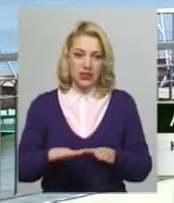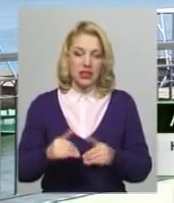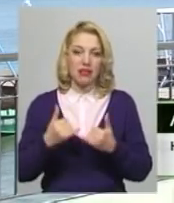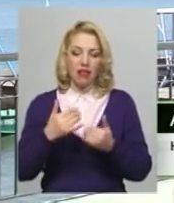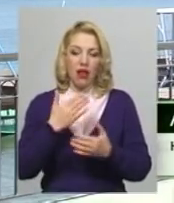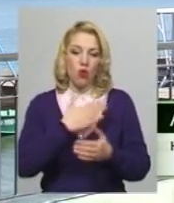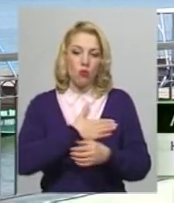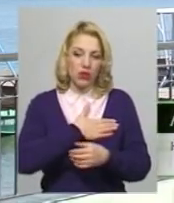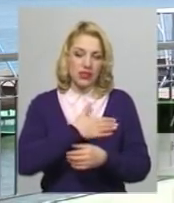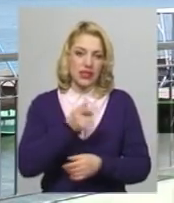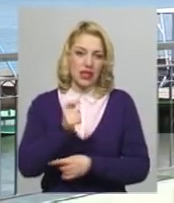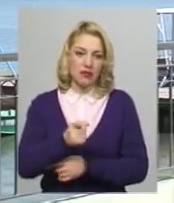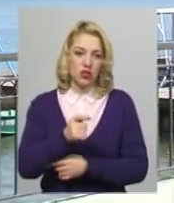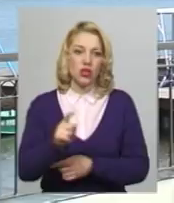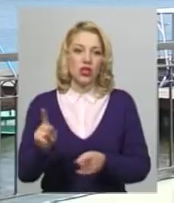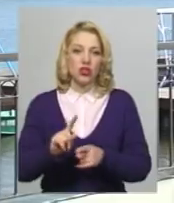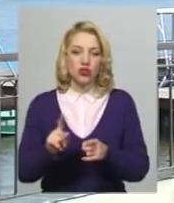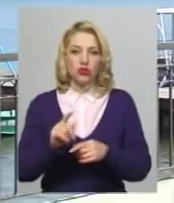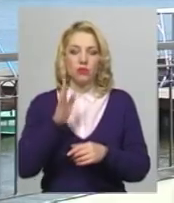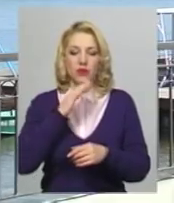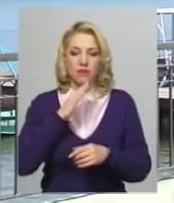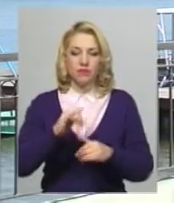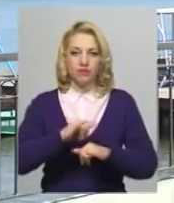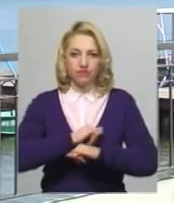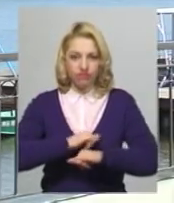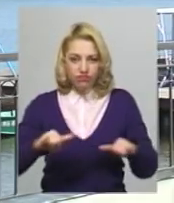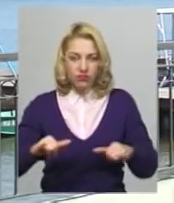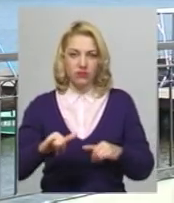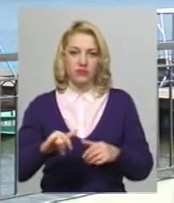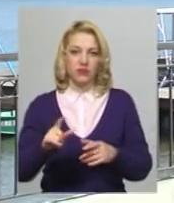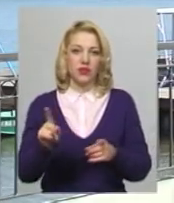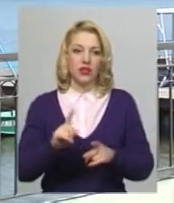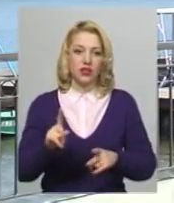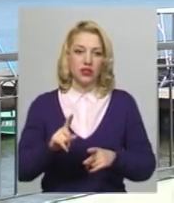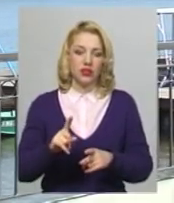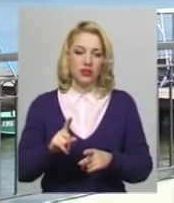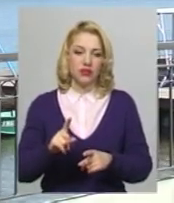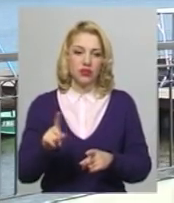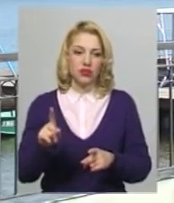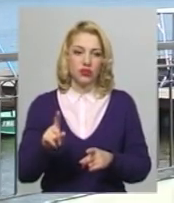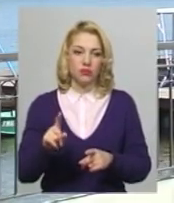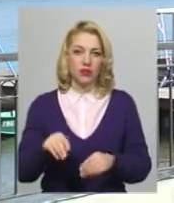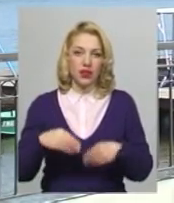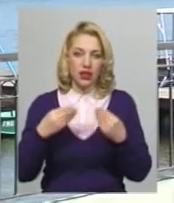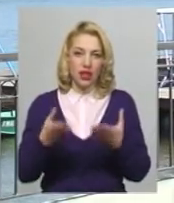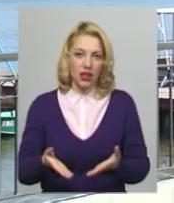метою, щоб водні біоресурси гарно віднерестилися, адаптувалися і дали